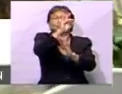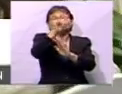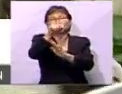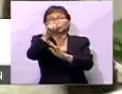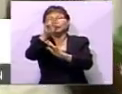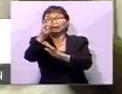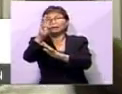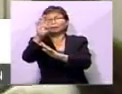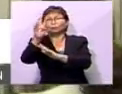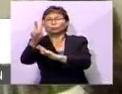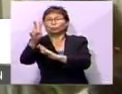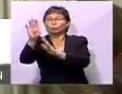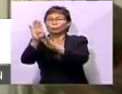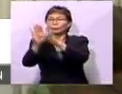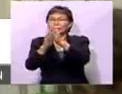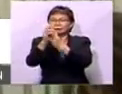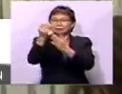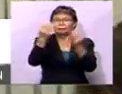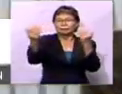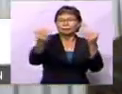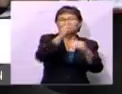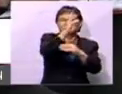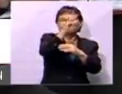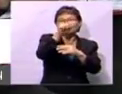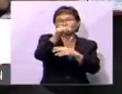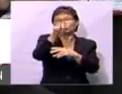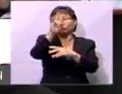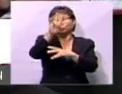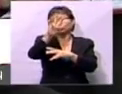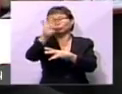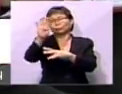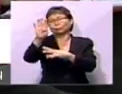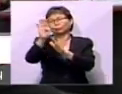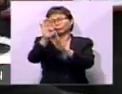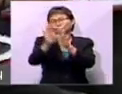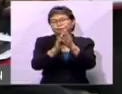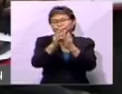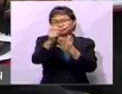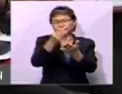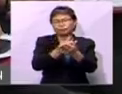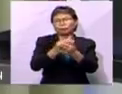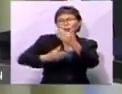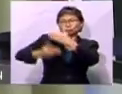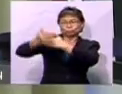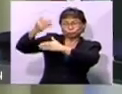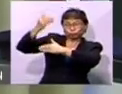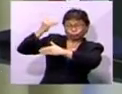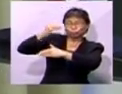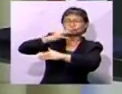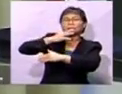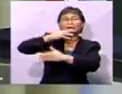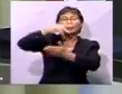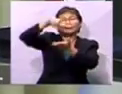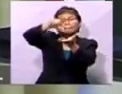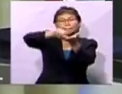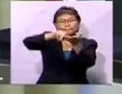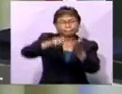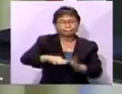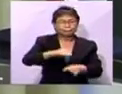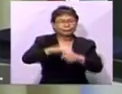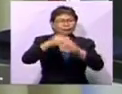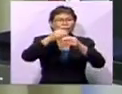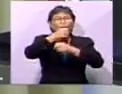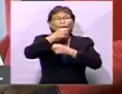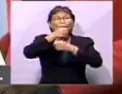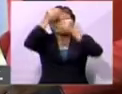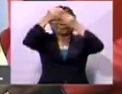RM7.62 bilion berbanding RM6.74 bilion sebelumnya. Beliau bercakap kepada media pada